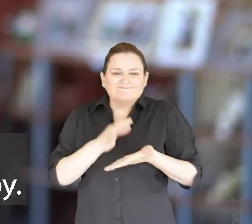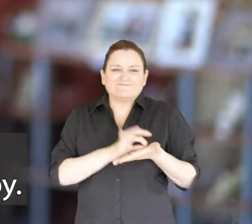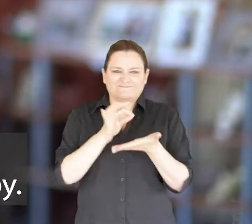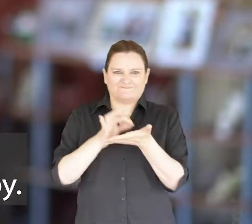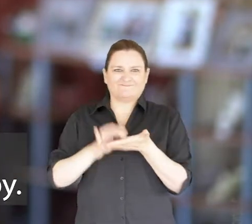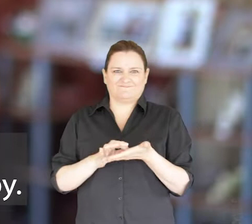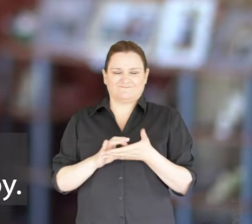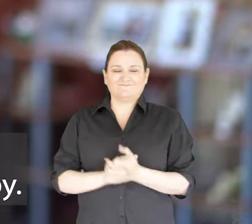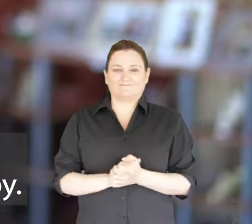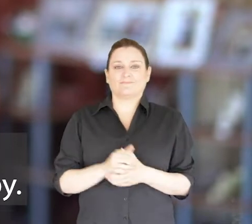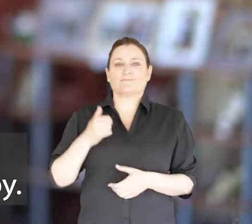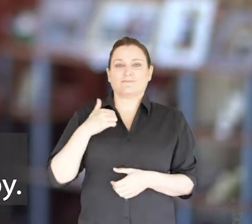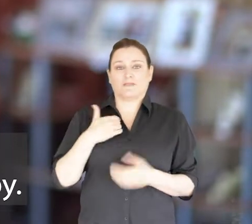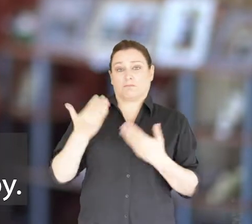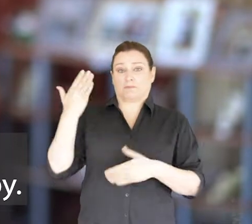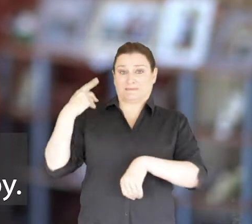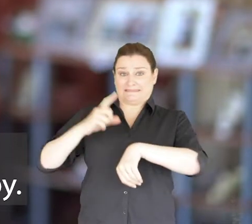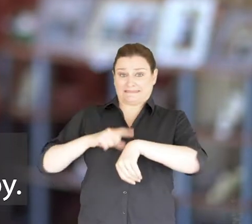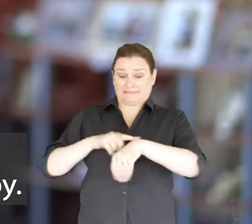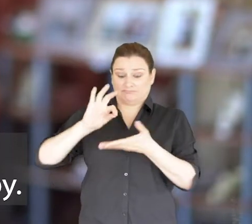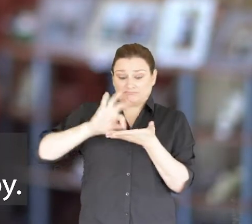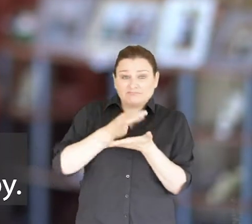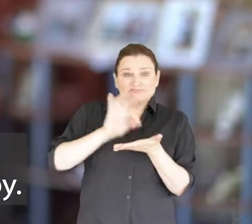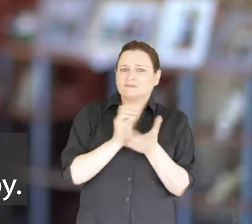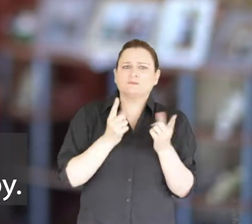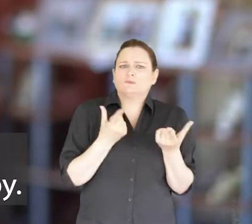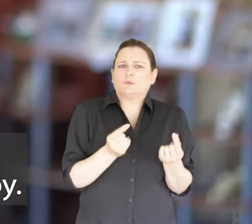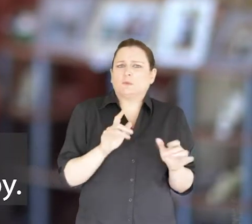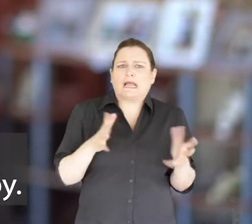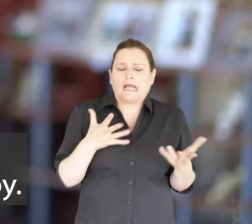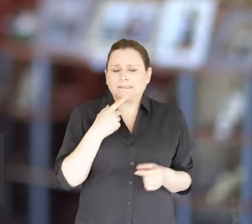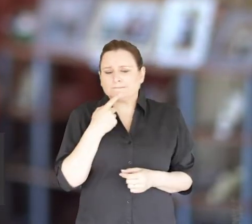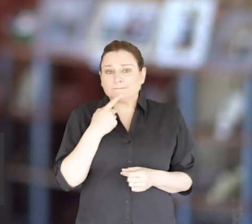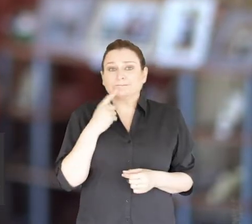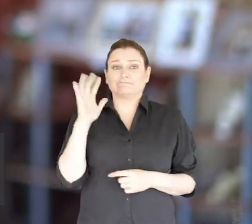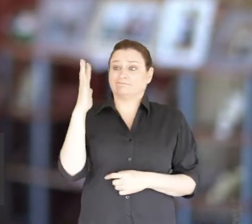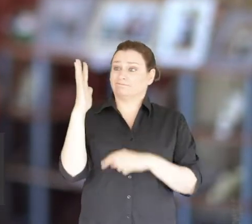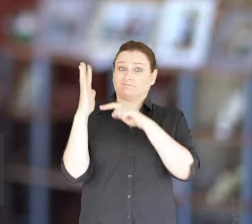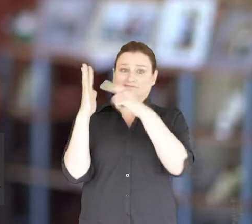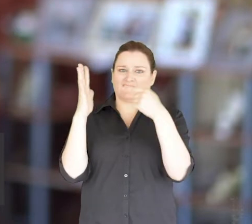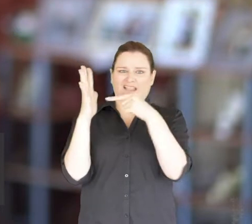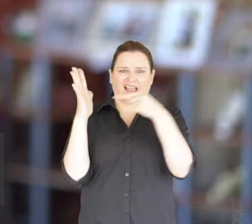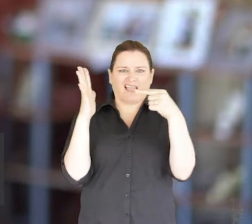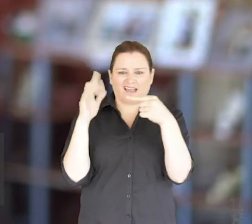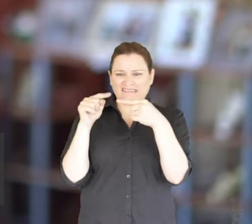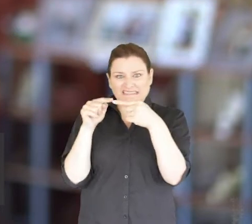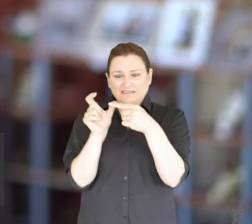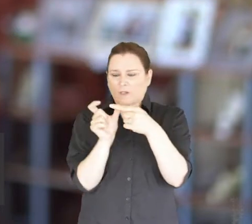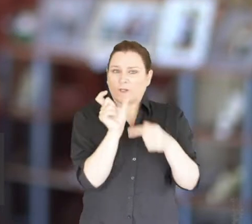rokjes gewerkt. En in die eerste tijd was naalde moskaars geweest. Nou het ons die doring